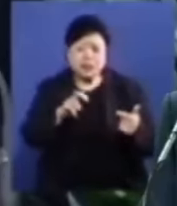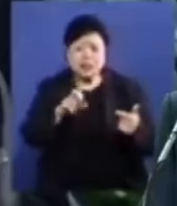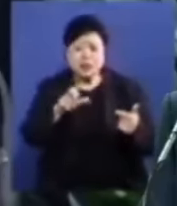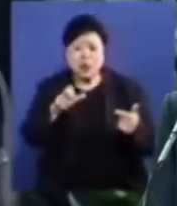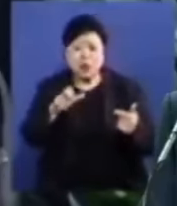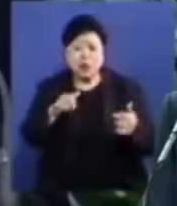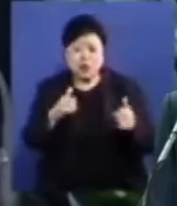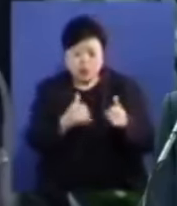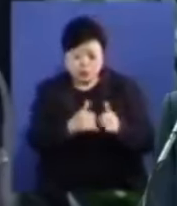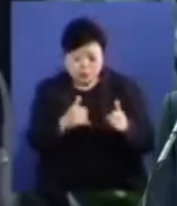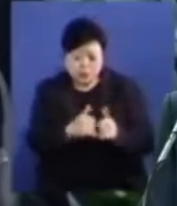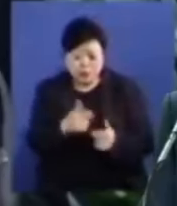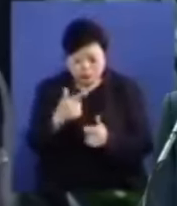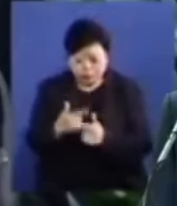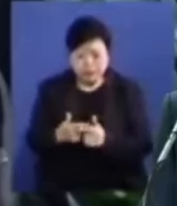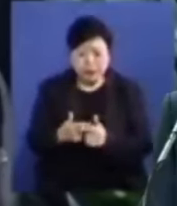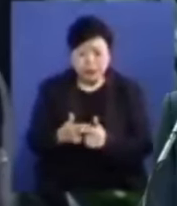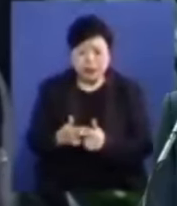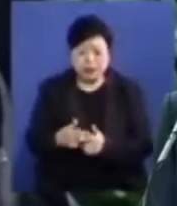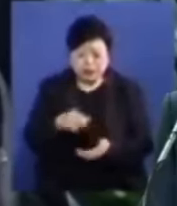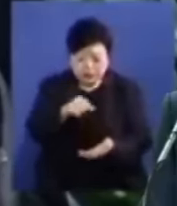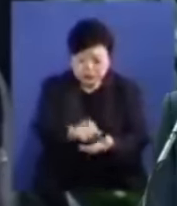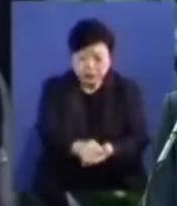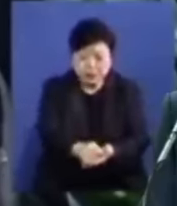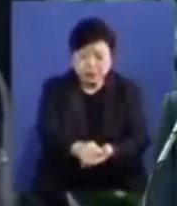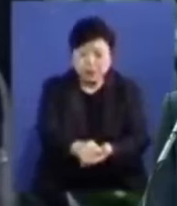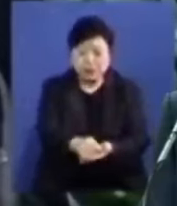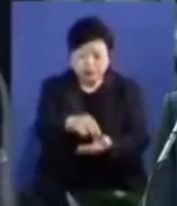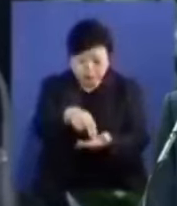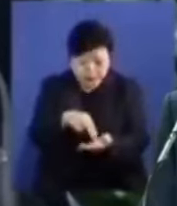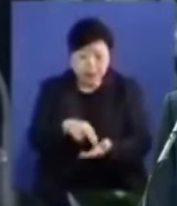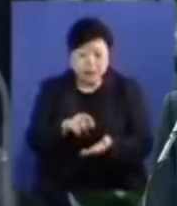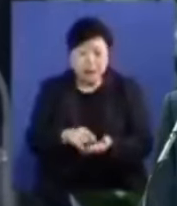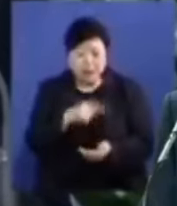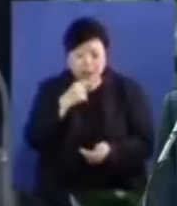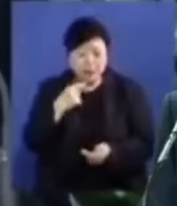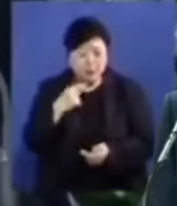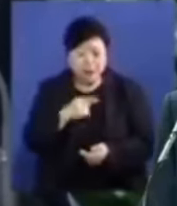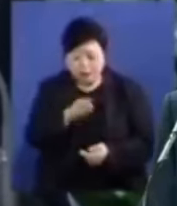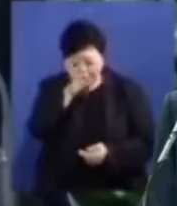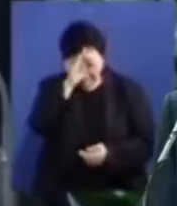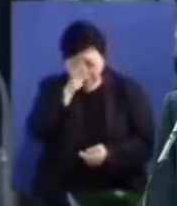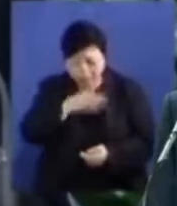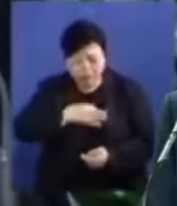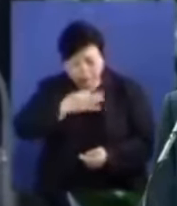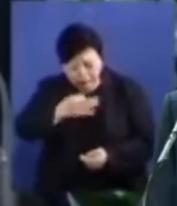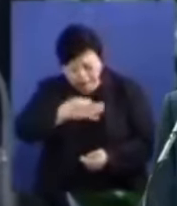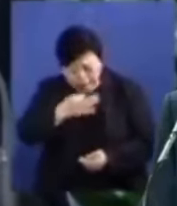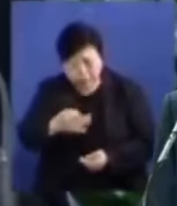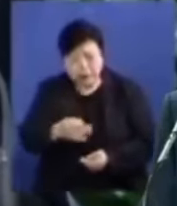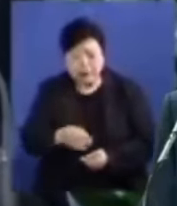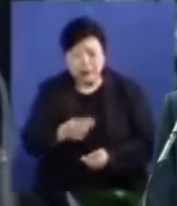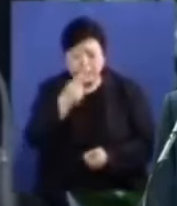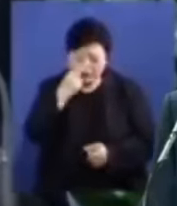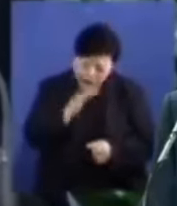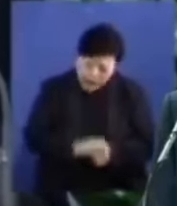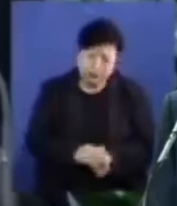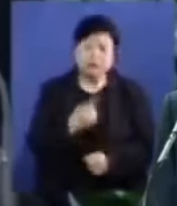남았는데 언제 부산도 함락될지 모르는 그런 처지였는데 폐병까지 걸렸으니 기가 막힌